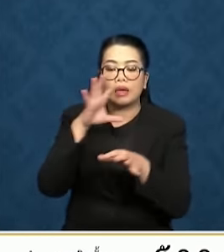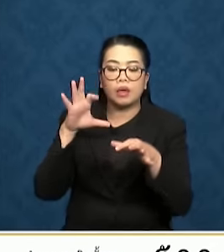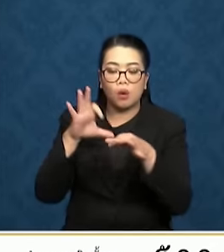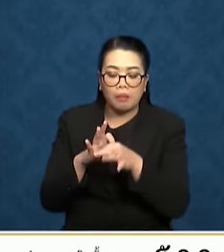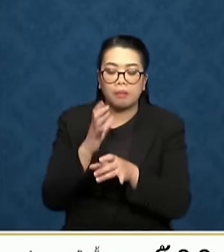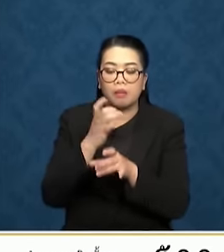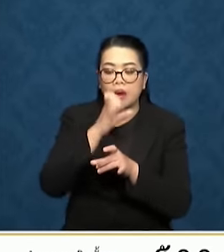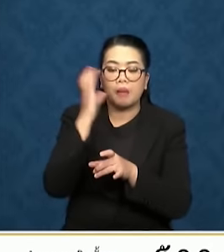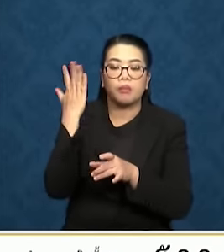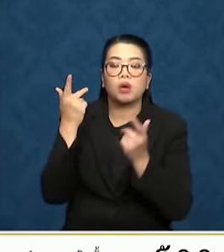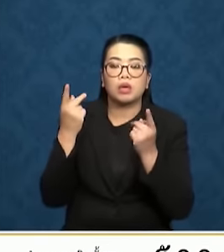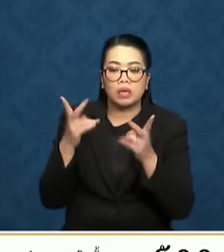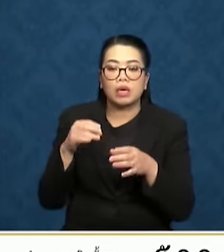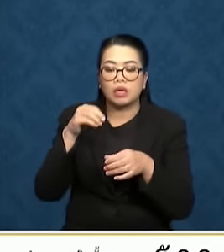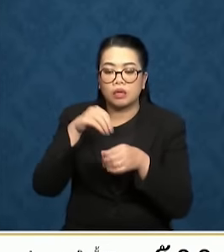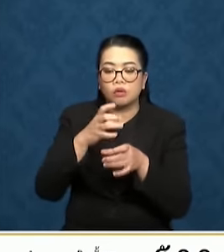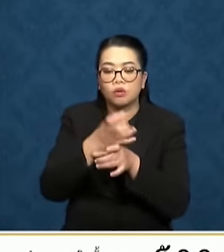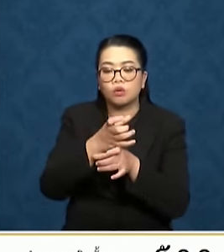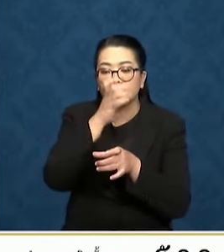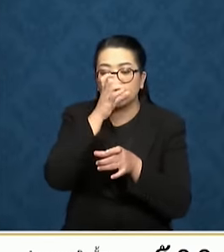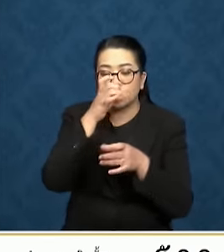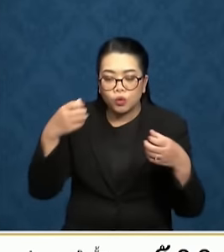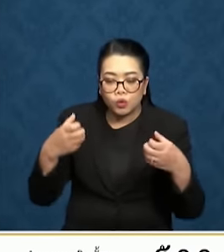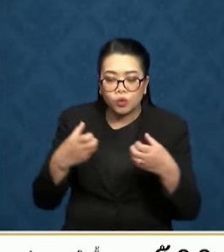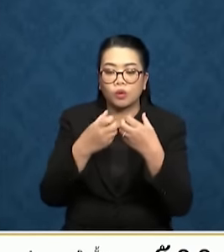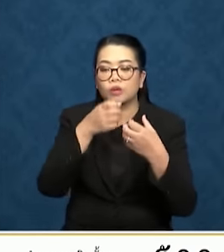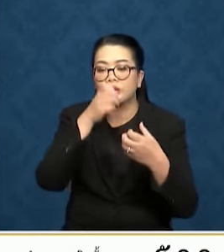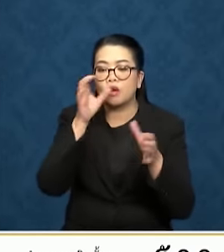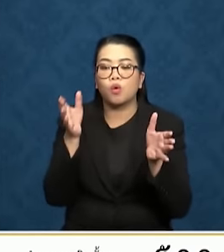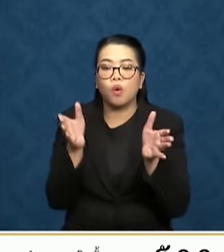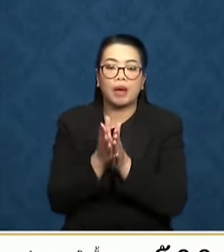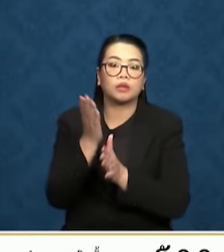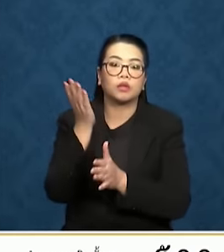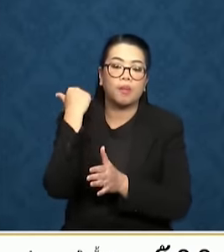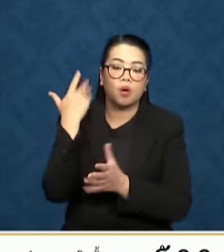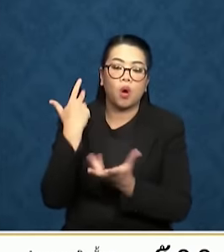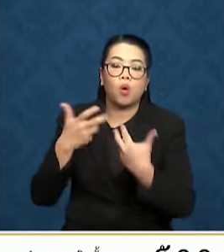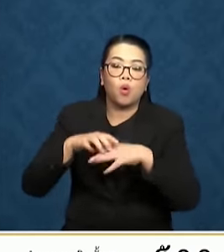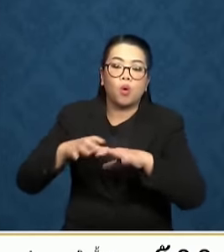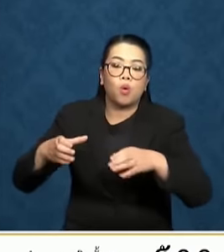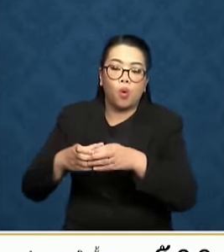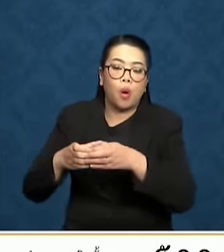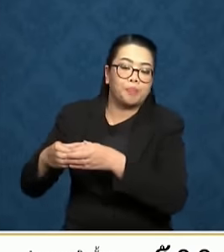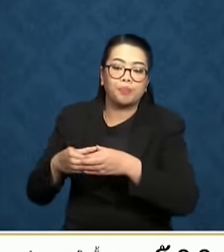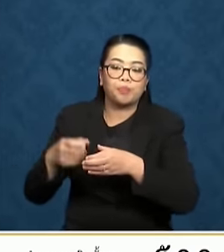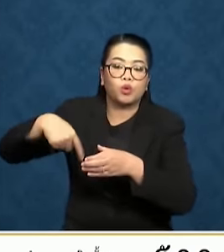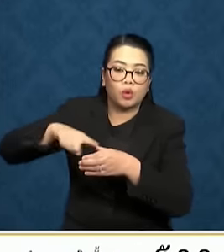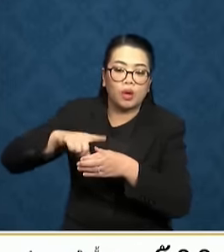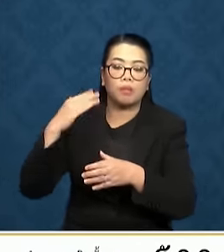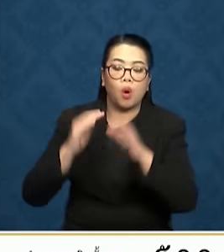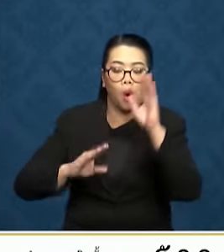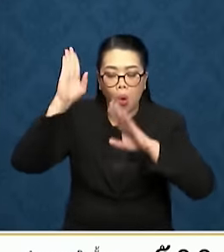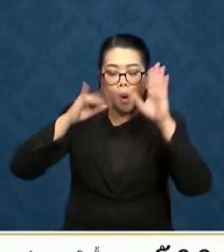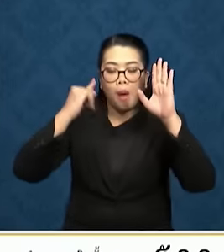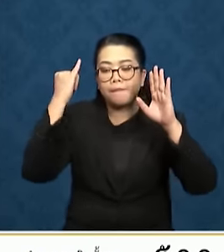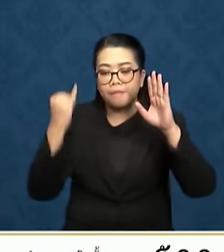ของเ่อภาษีสรรพสามิตรนะครับที่เ่อเราเคยโหวตแพ้ตอนที่เป็นฝ่ายค้านด้วยการที่ฟอร์ดโหวต